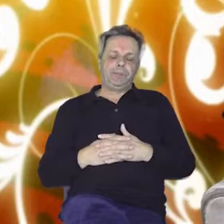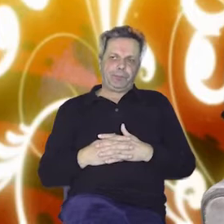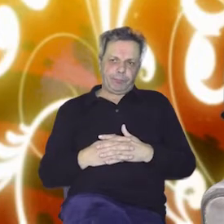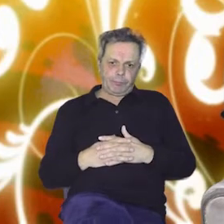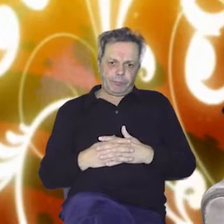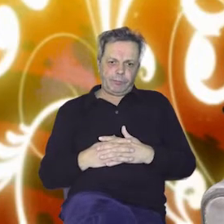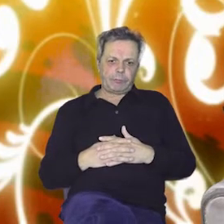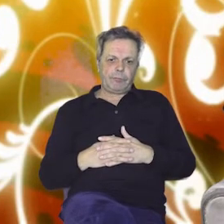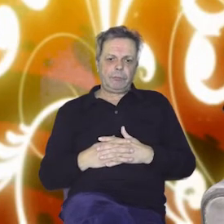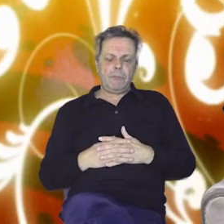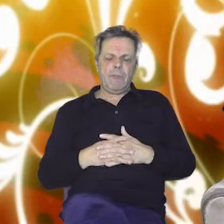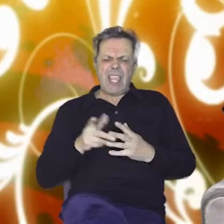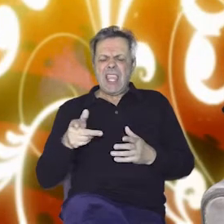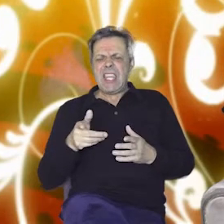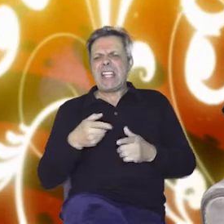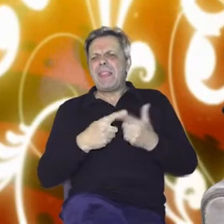baš umiranju.